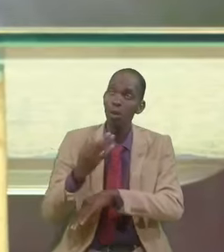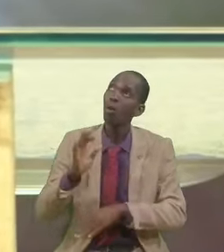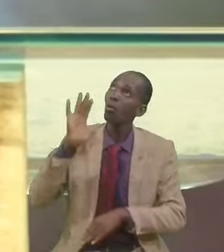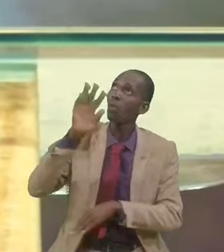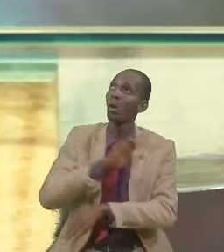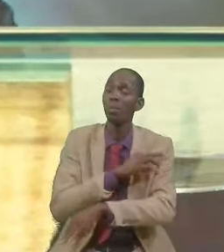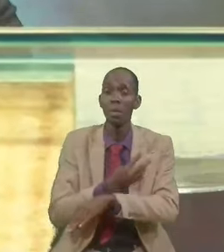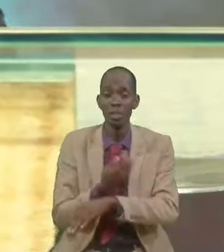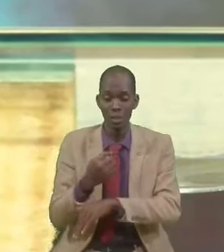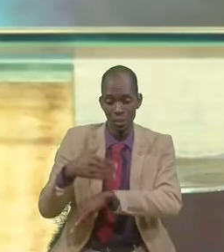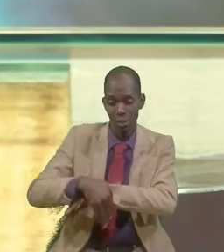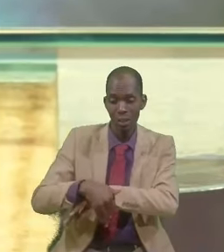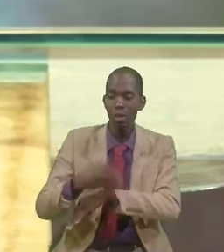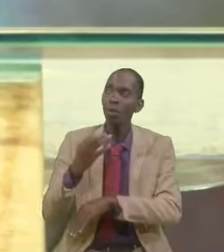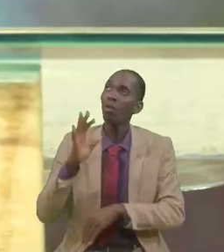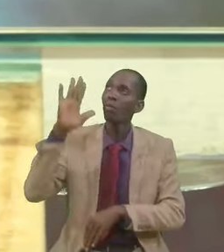L'heure de sa force.